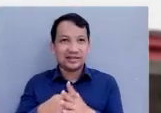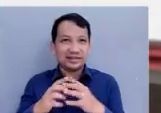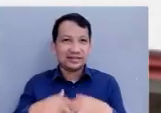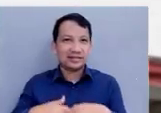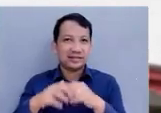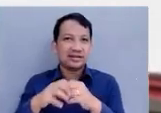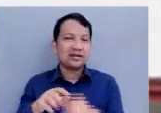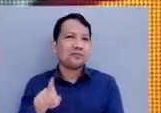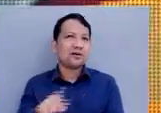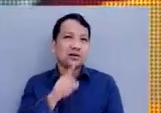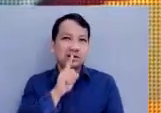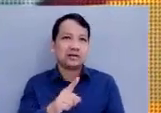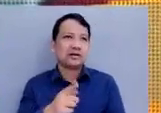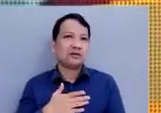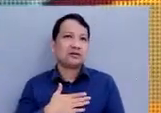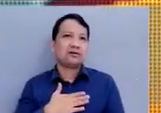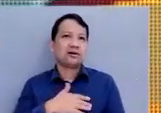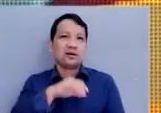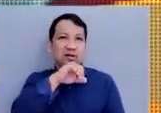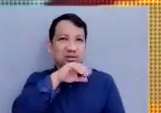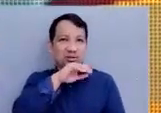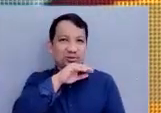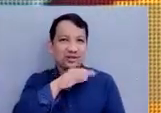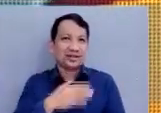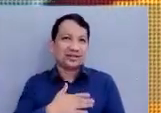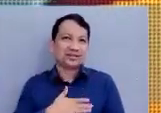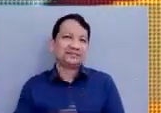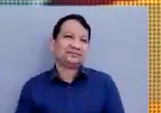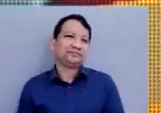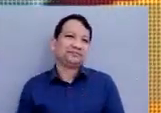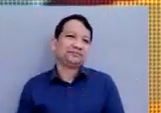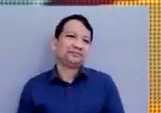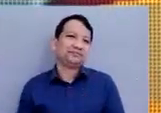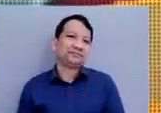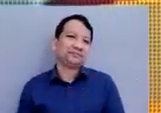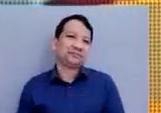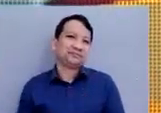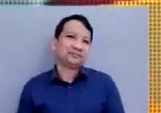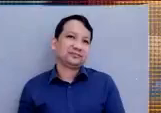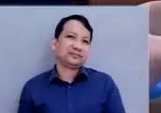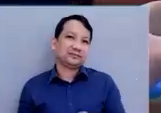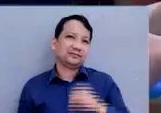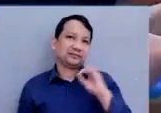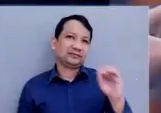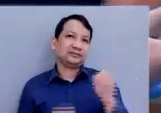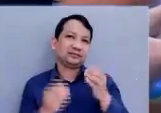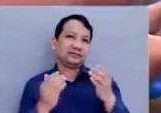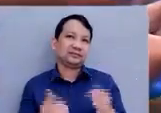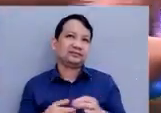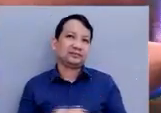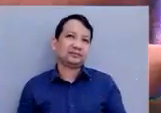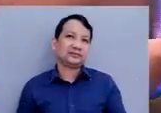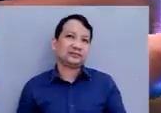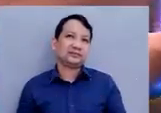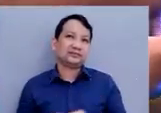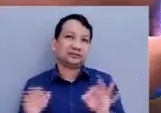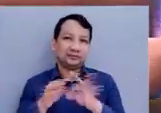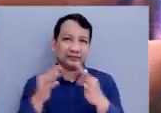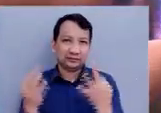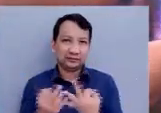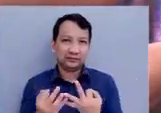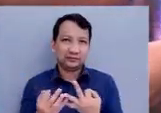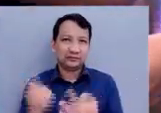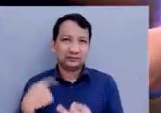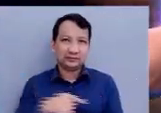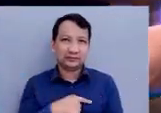bale nag-start po to sa lola ko pa po O ang galing tapos ikaw na ngayon ang nagpapatakbo bali Ano po Um family side po bale